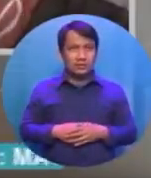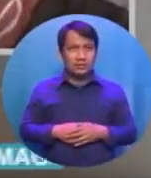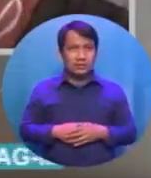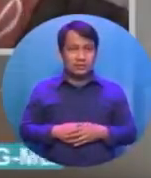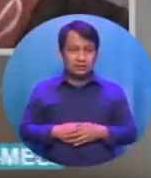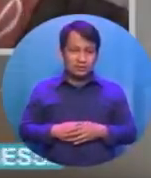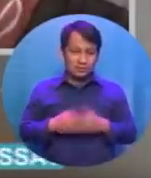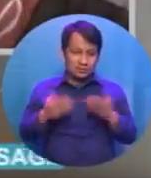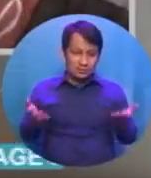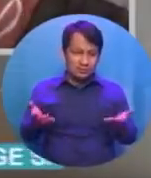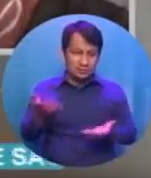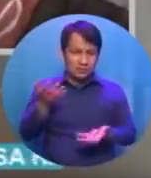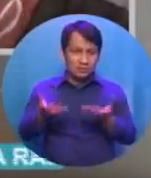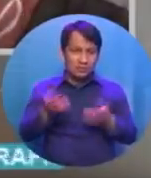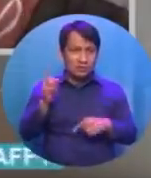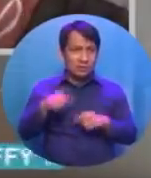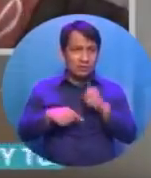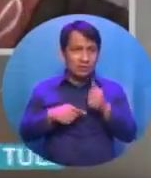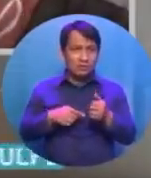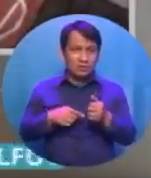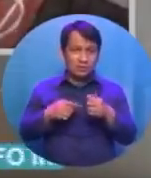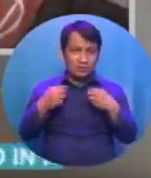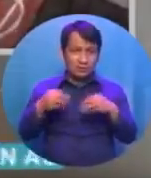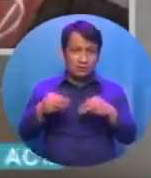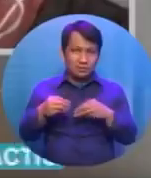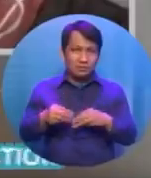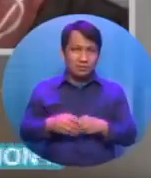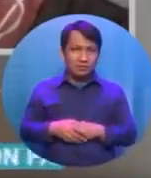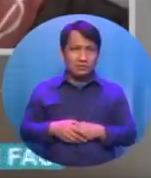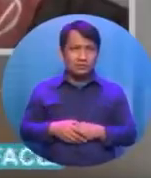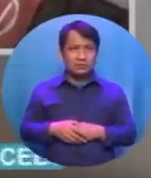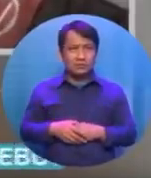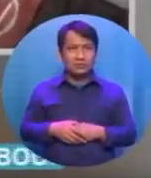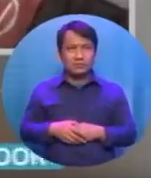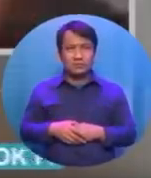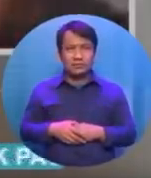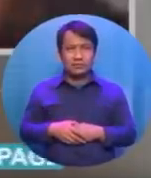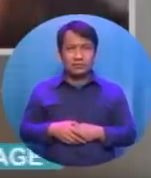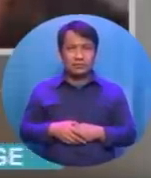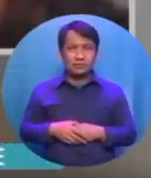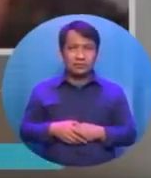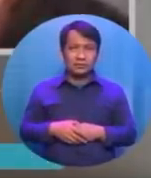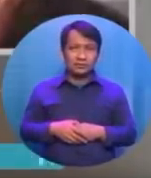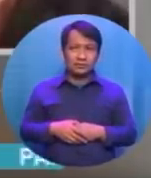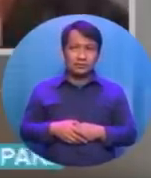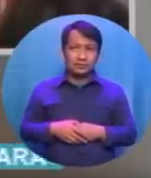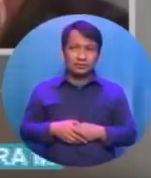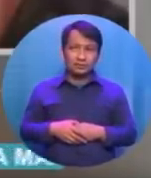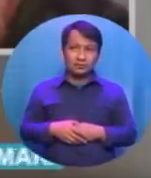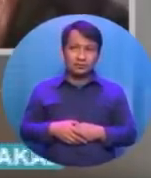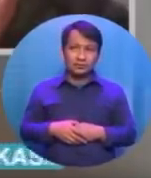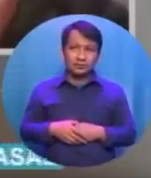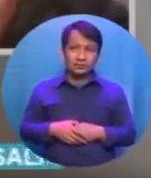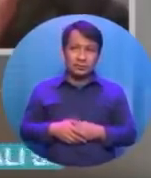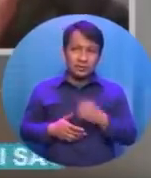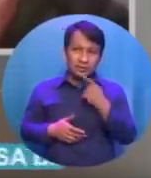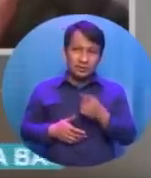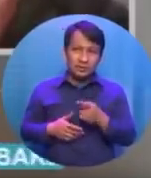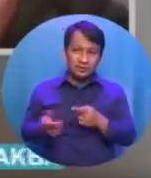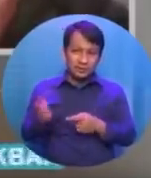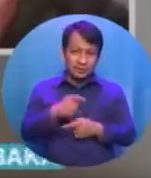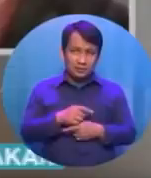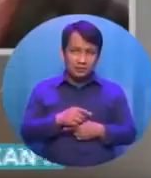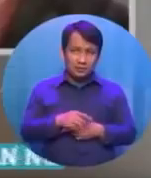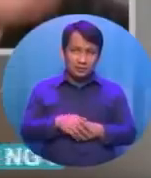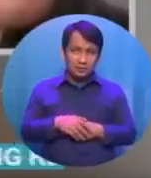marapta sa katupo-tabato kasi ay sa Marvel eh. punta doon sa... Tapos alam na yung mga tito mo eh.